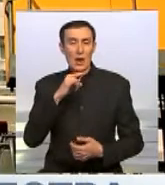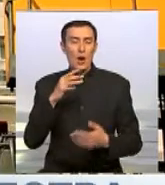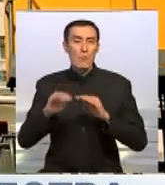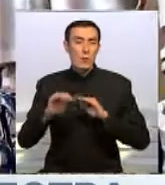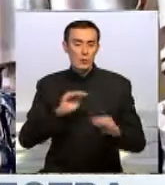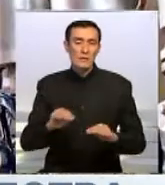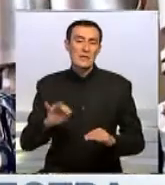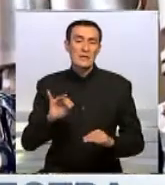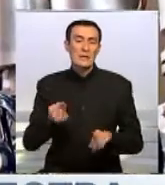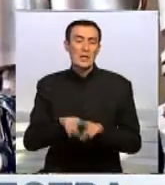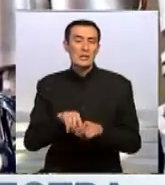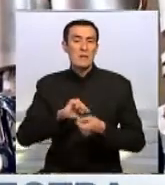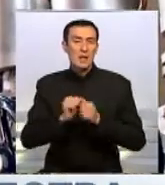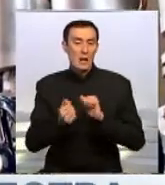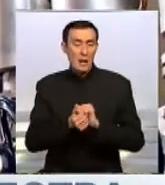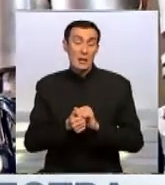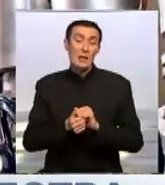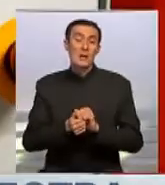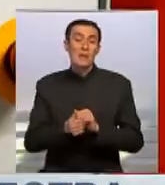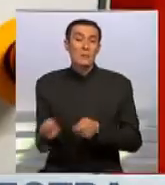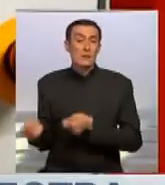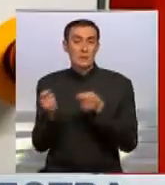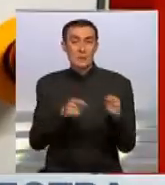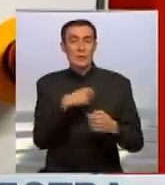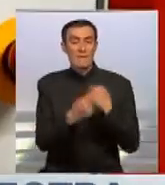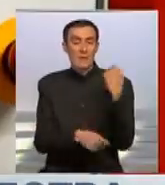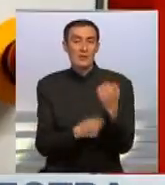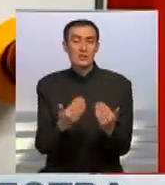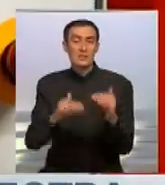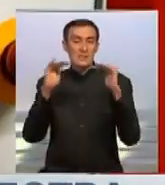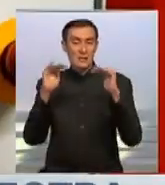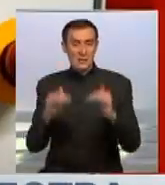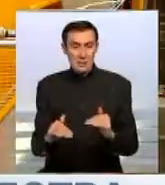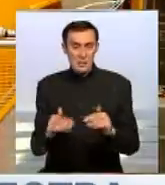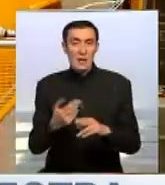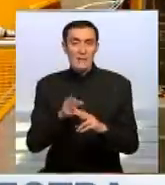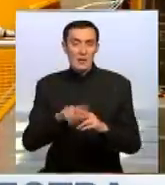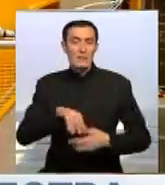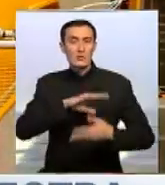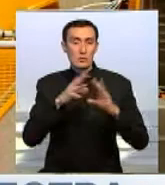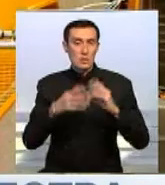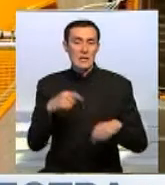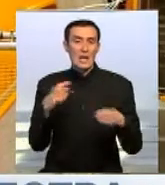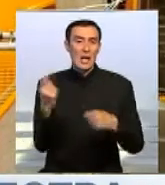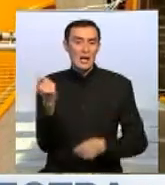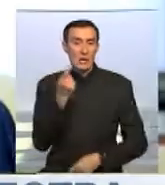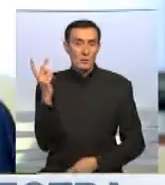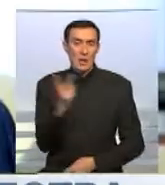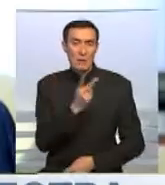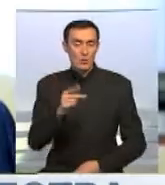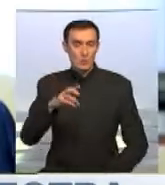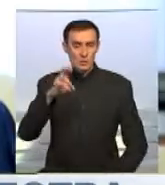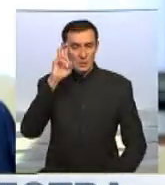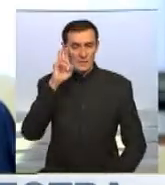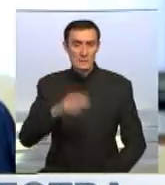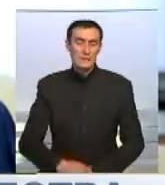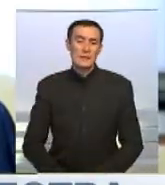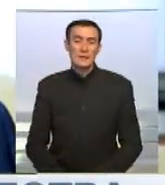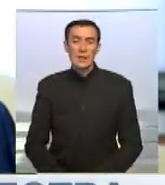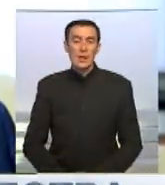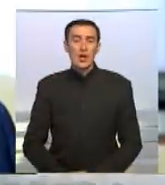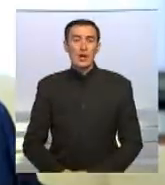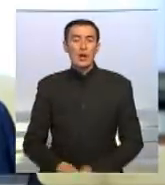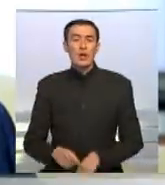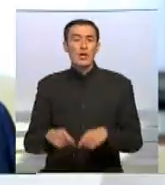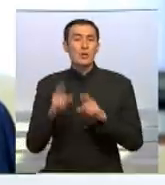препараты, а также минералы. Сейчас объемы поставок этих товаров существенно сократились, что отражается на экономике обеих стран. Логистика очень